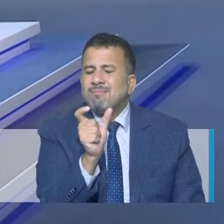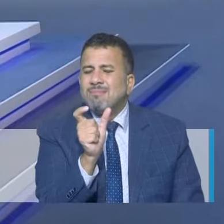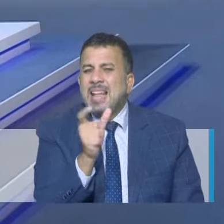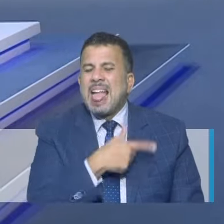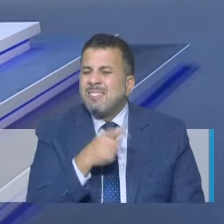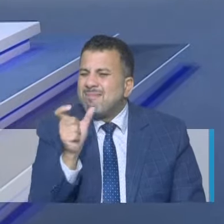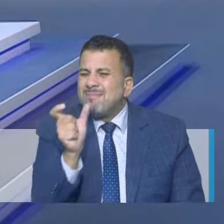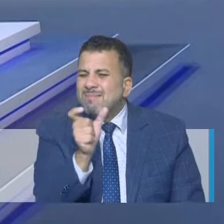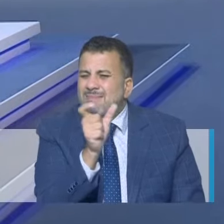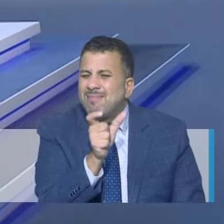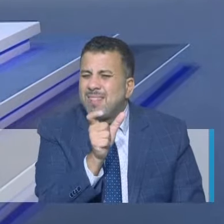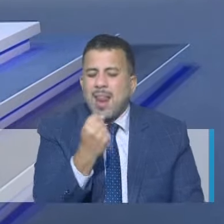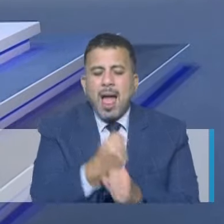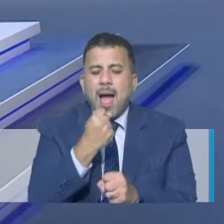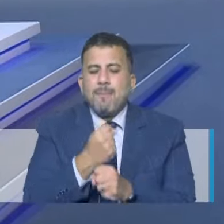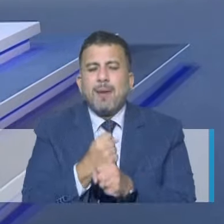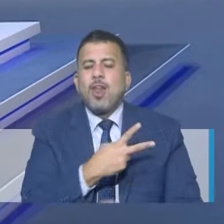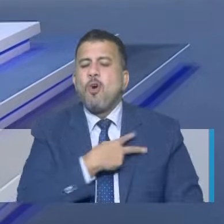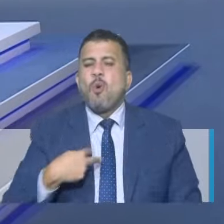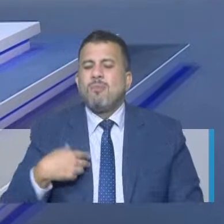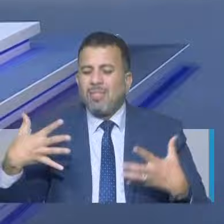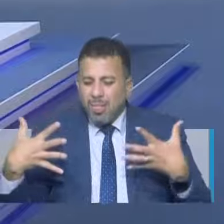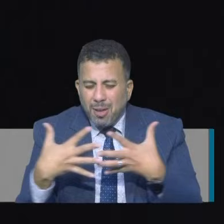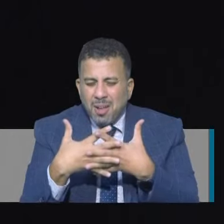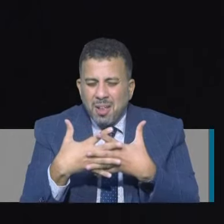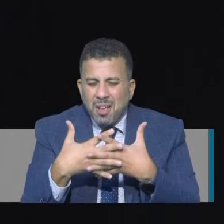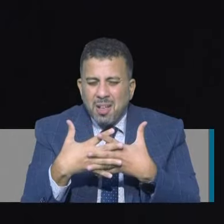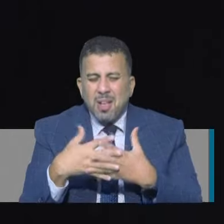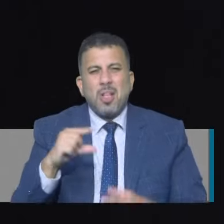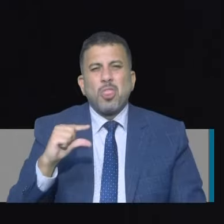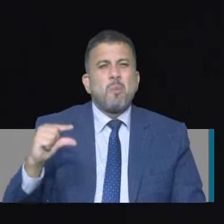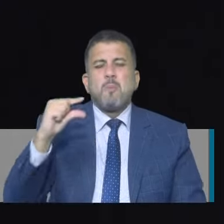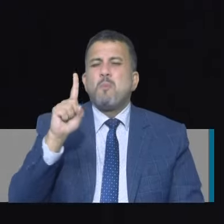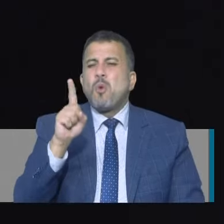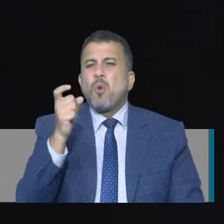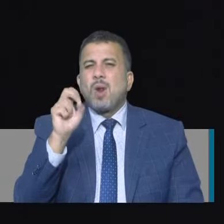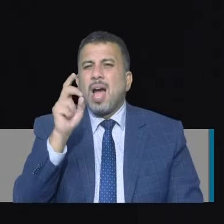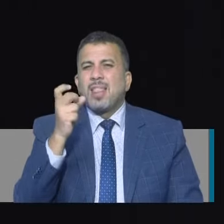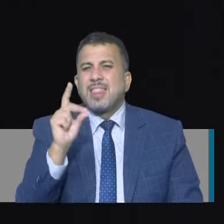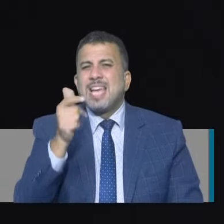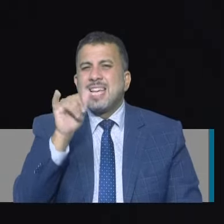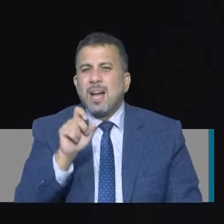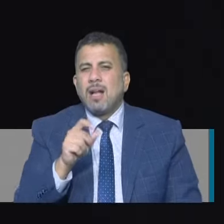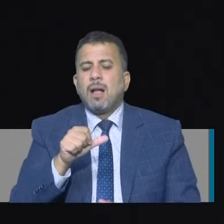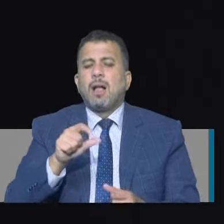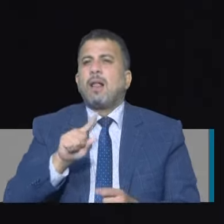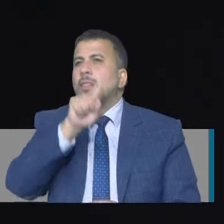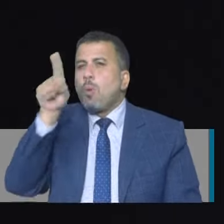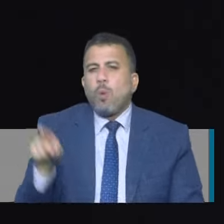على العمل الحكومي مثل البيروقراطيه في العمل الدوره المستنديه